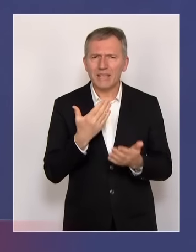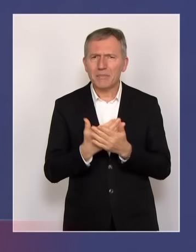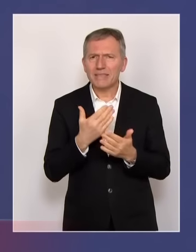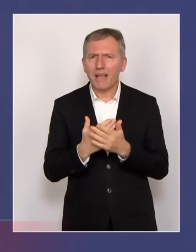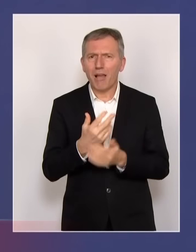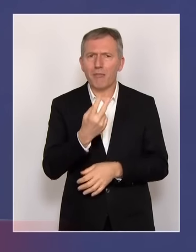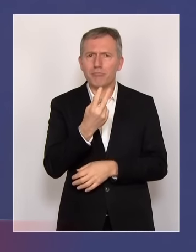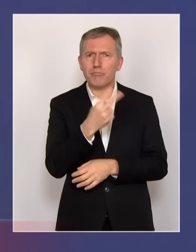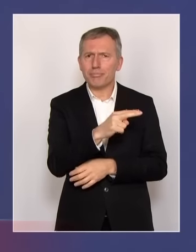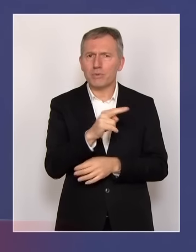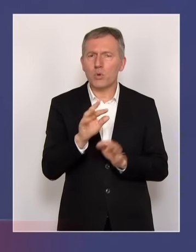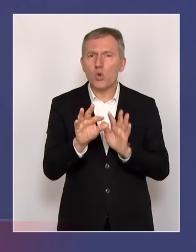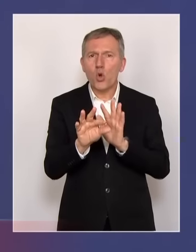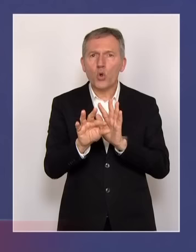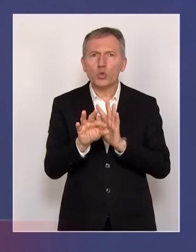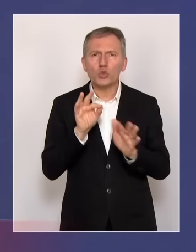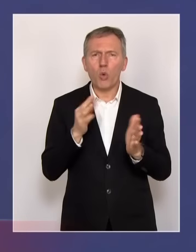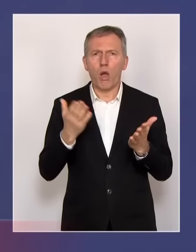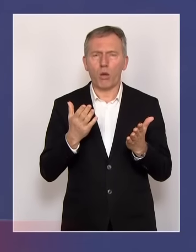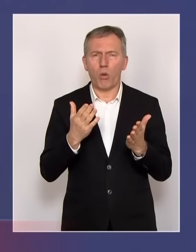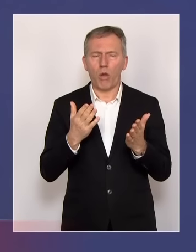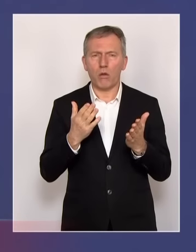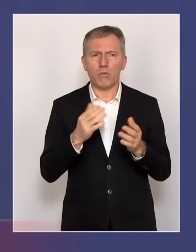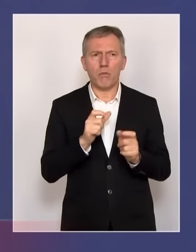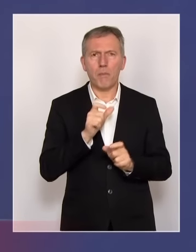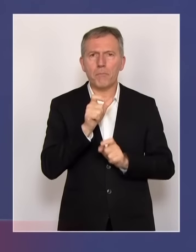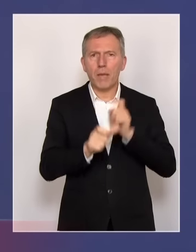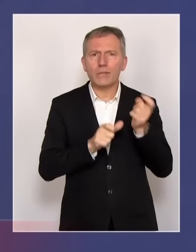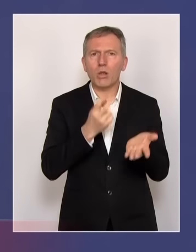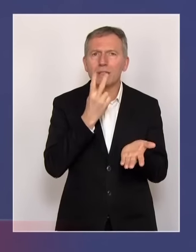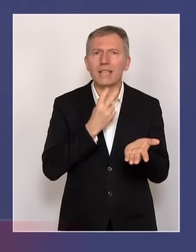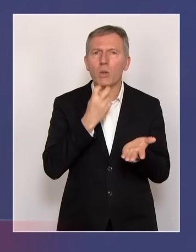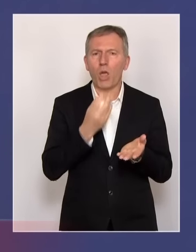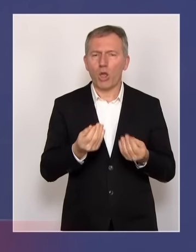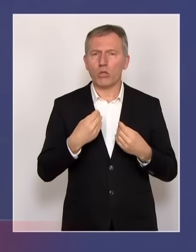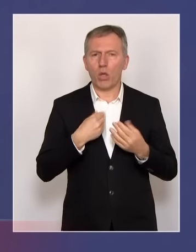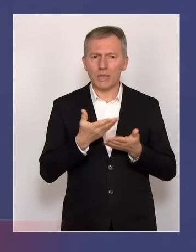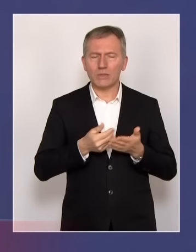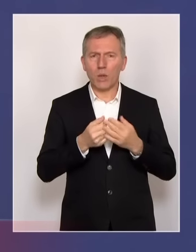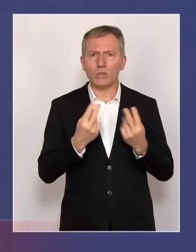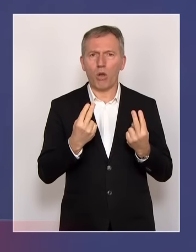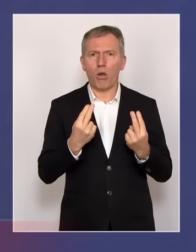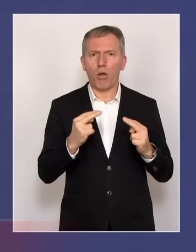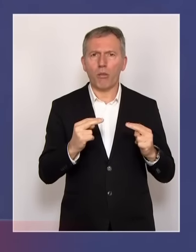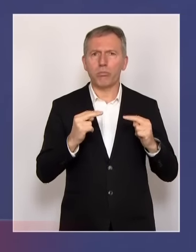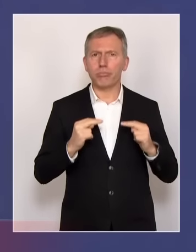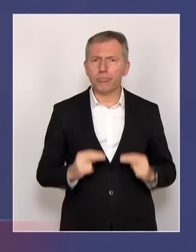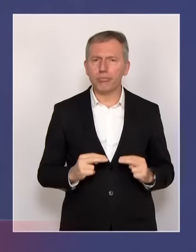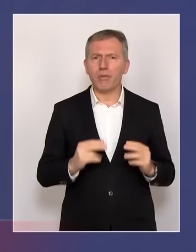choix qui met le citoyen en situation d'infériorité par rapport au consommateur